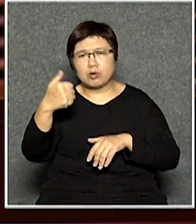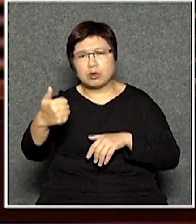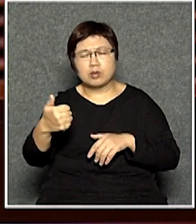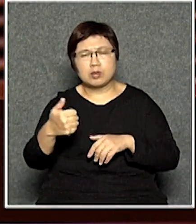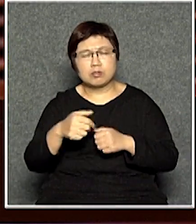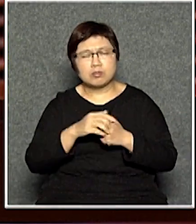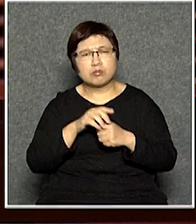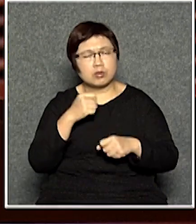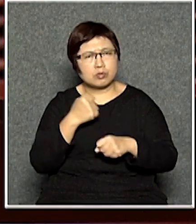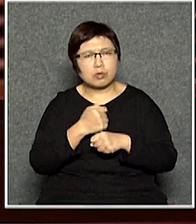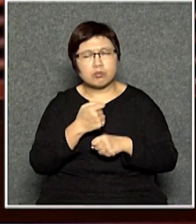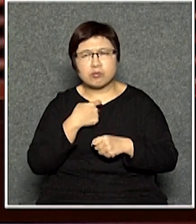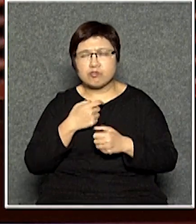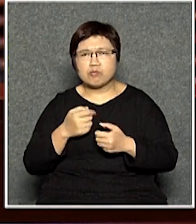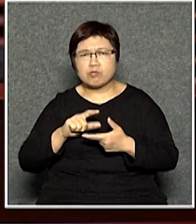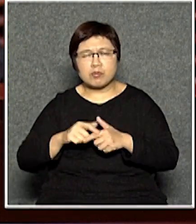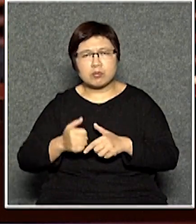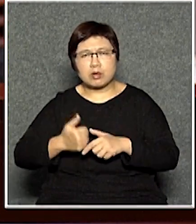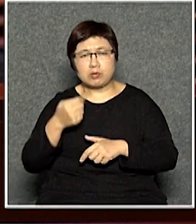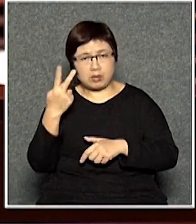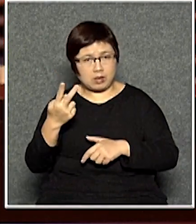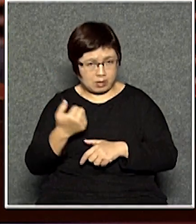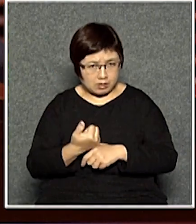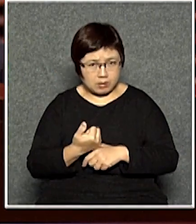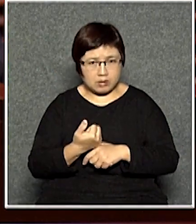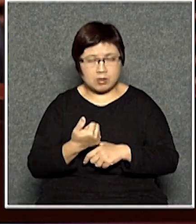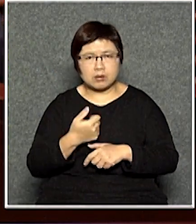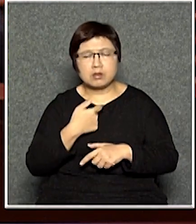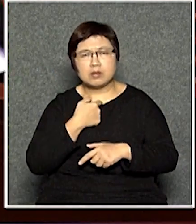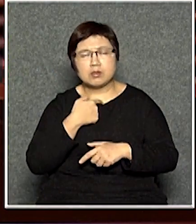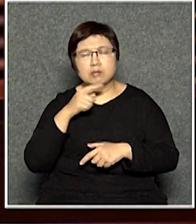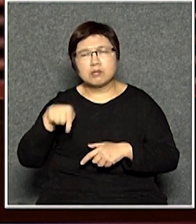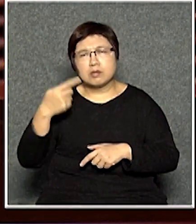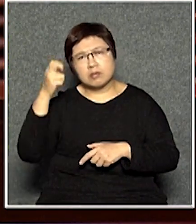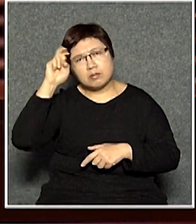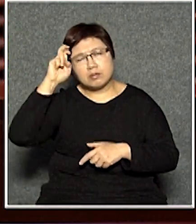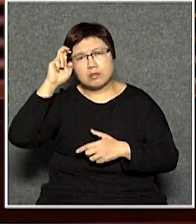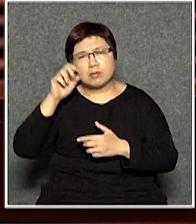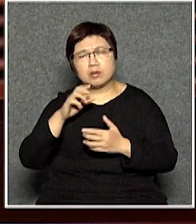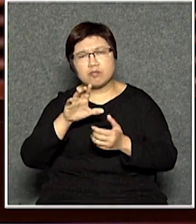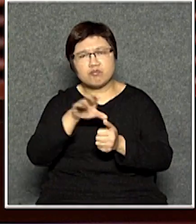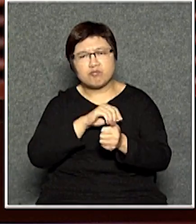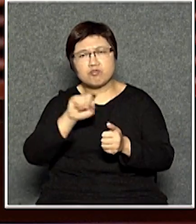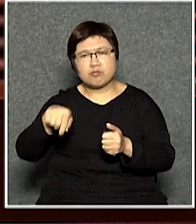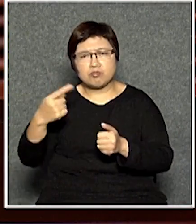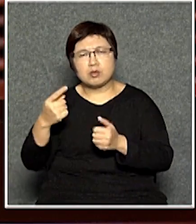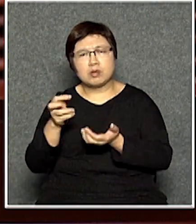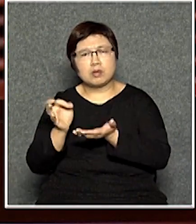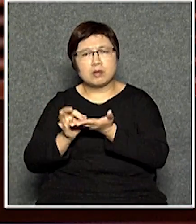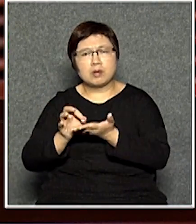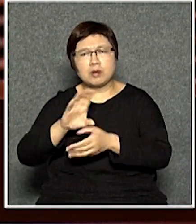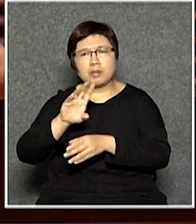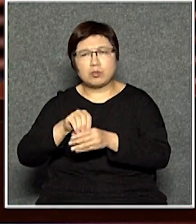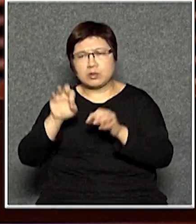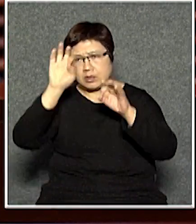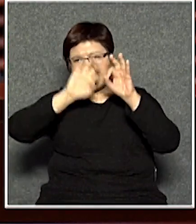舉兩得嗎？同一時間，主席，我們亦都應該要考慮一下仿效其他的地區，包括新加坡在